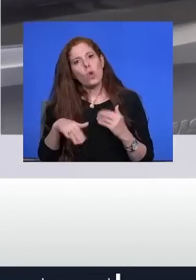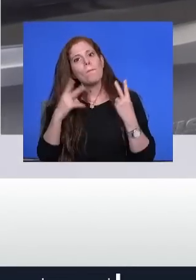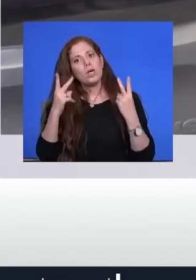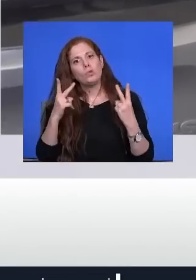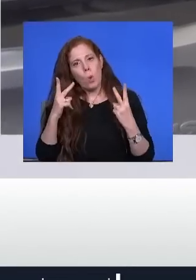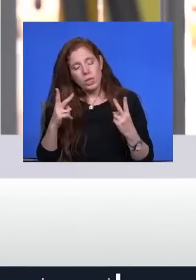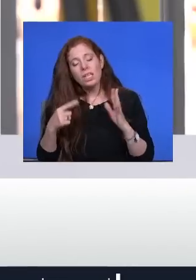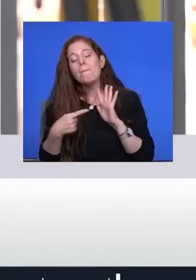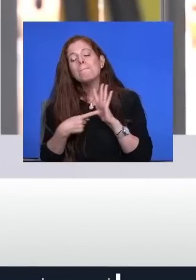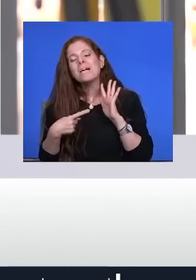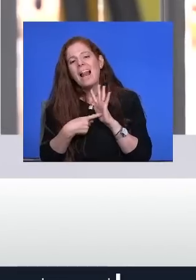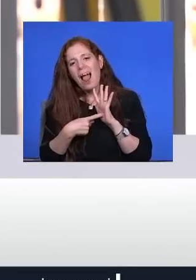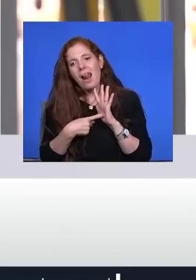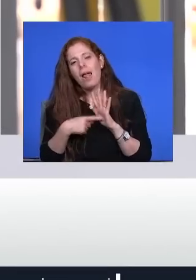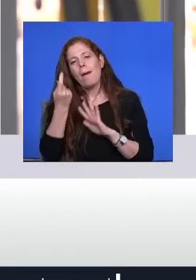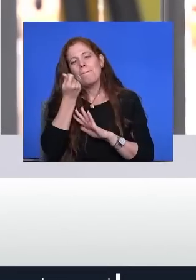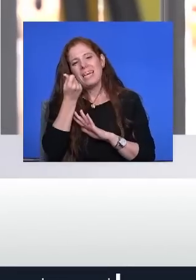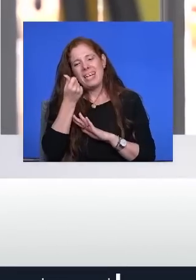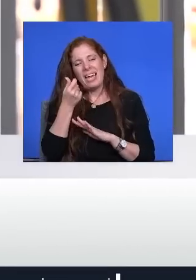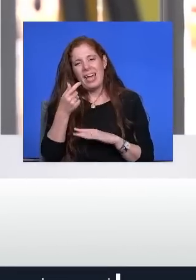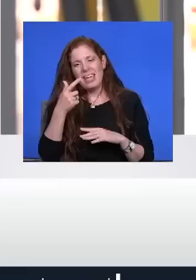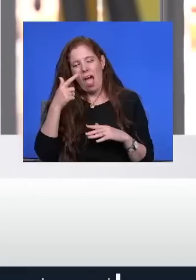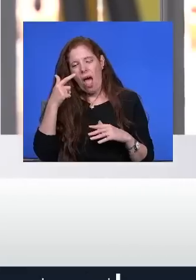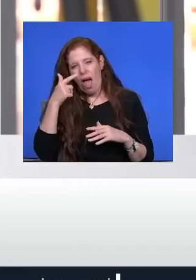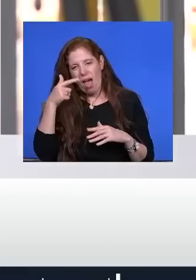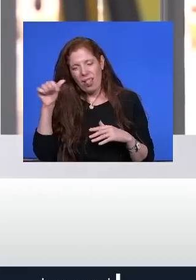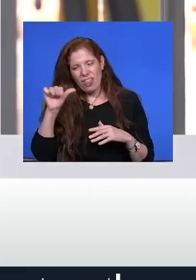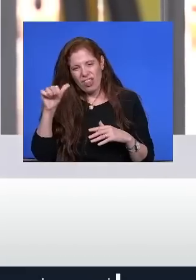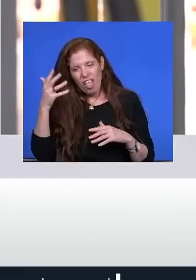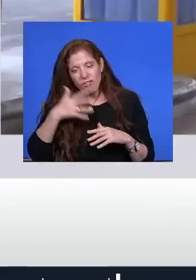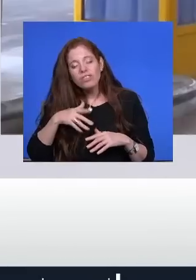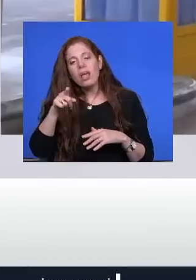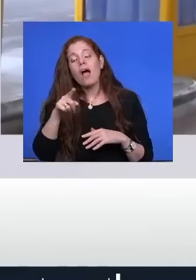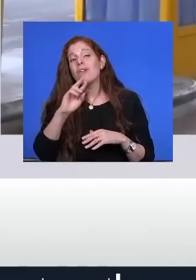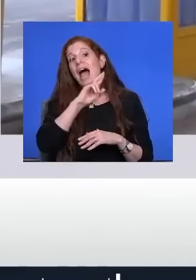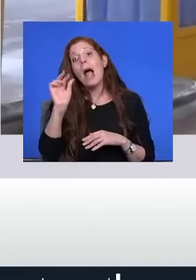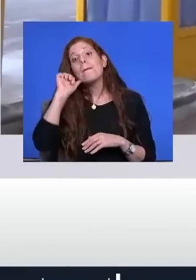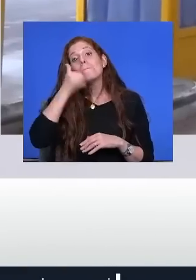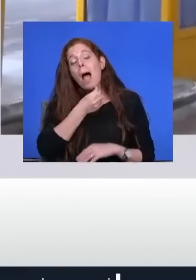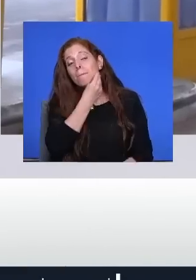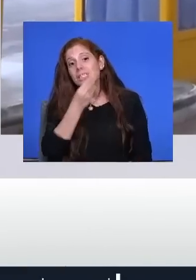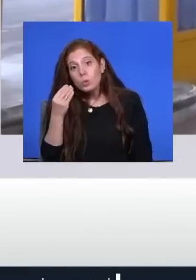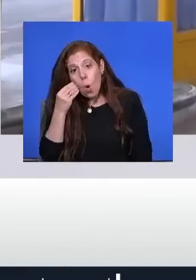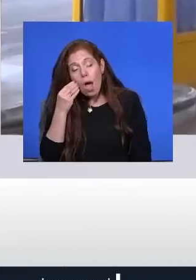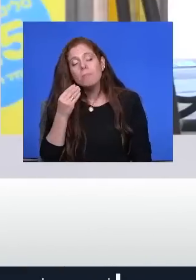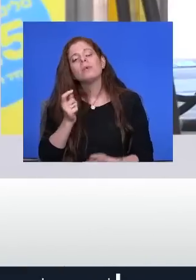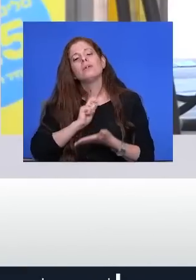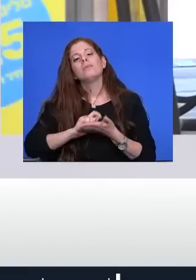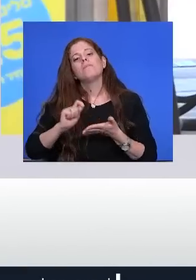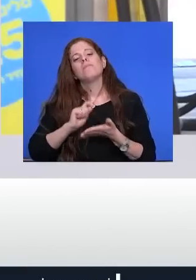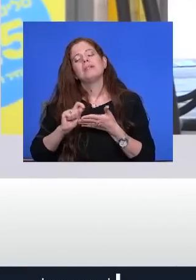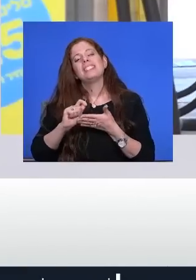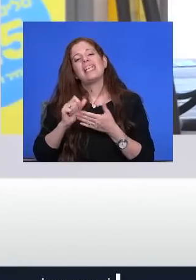וזה בגלל מחירי הנפט. אבל כאמור, רק מחר בצהריים משרד האנרגיה